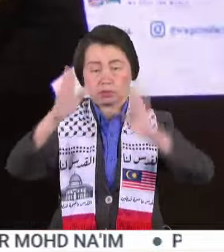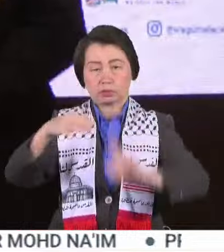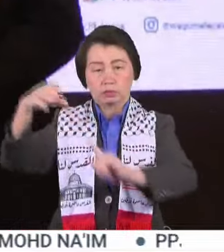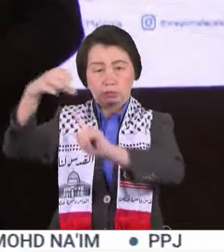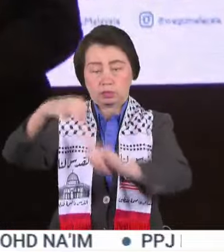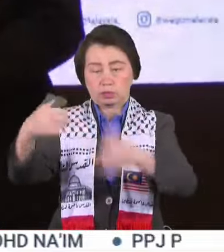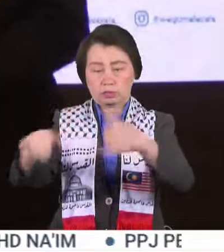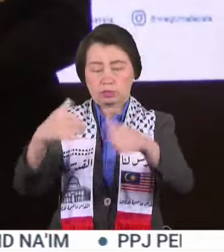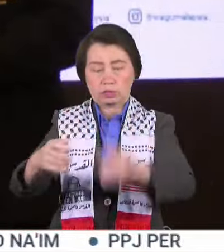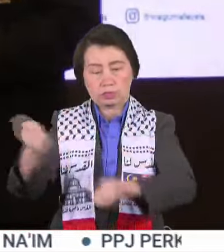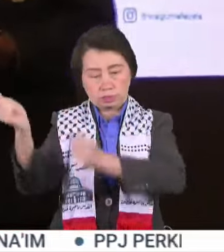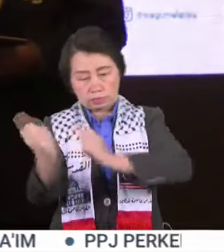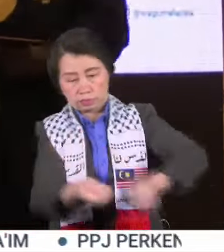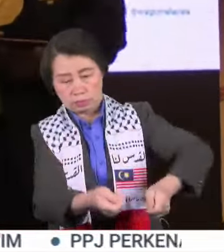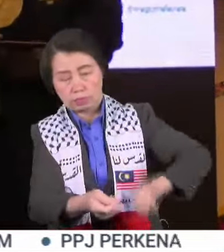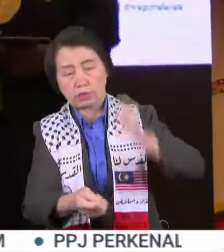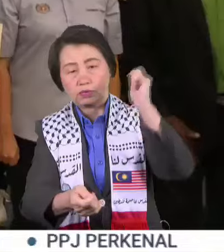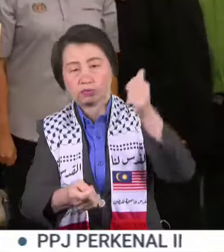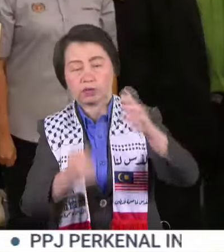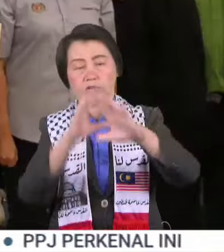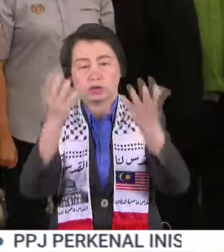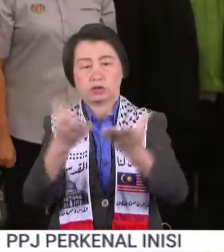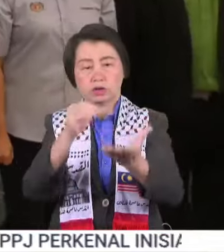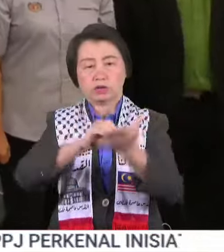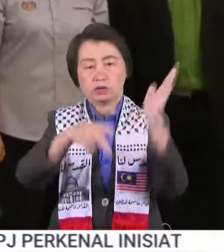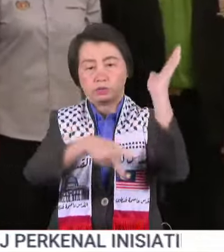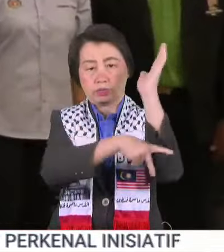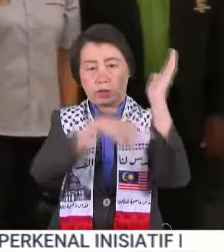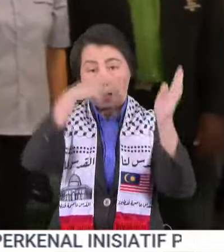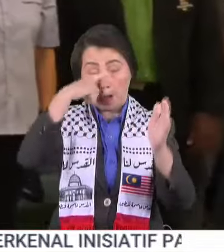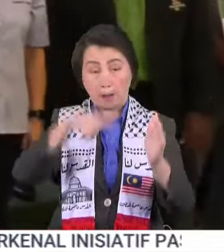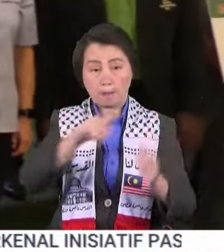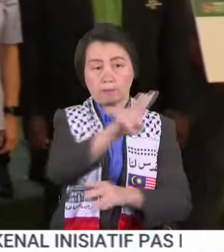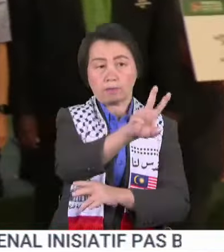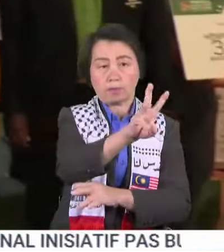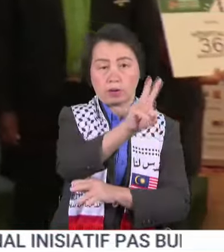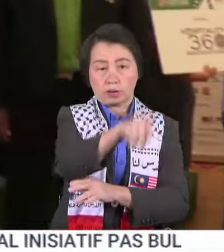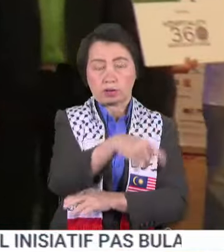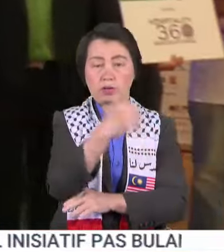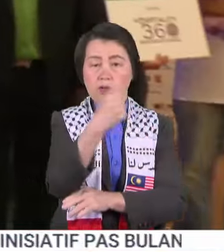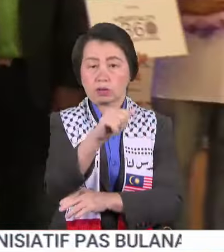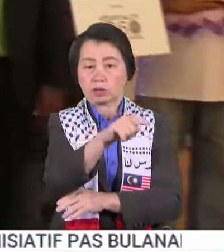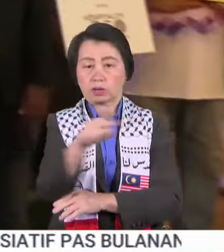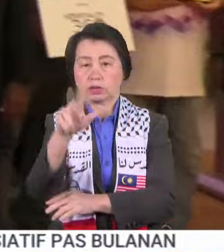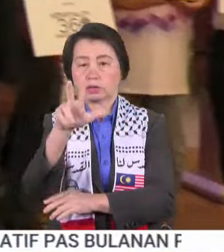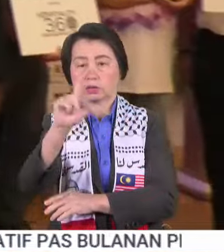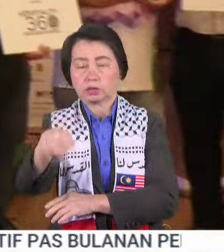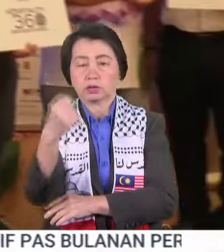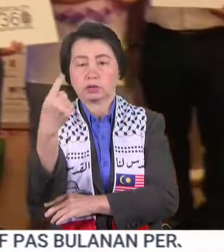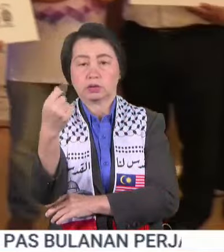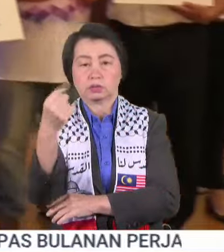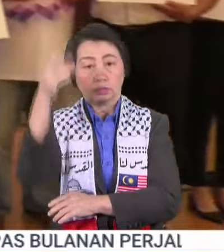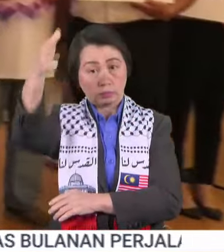kejohanan pemain golf amatur dunia di Phuket, Thailand dari 26 Oktober hingga 3 November